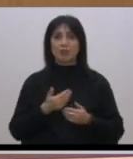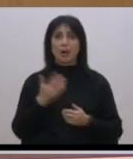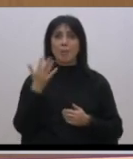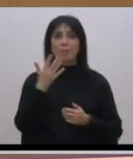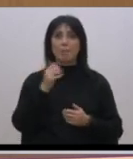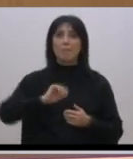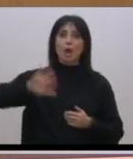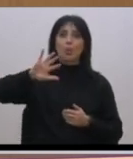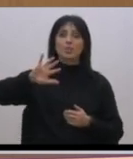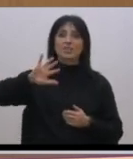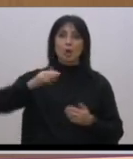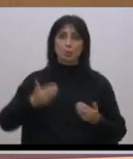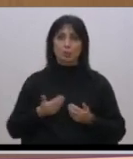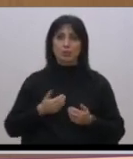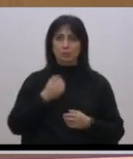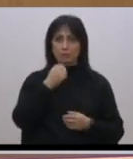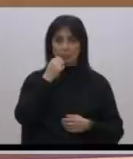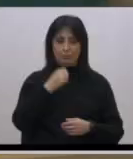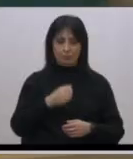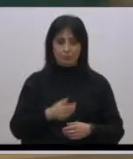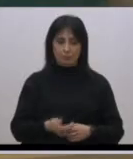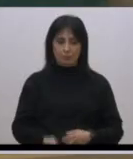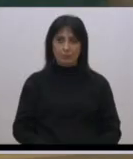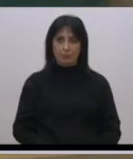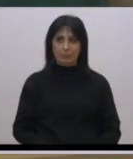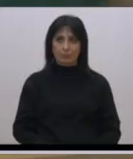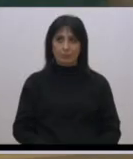მეხუთე სართულზე. Გმადლობთ.